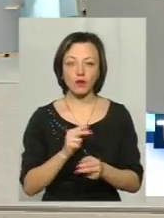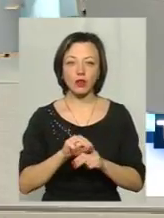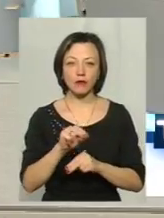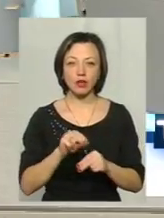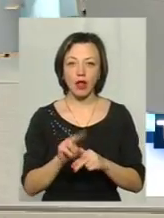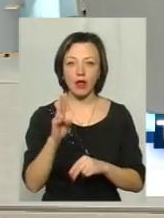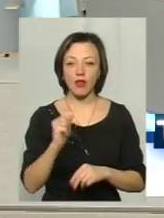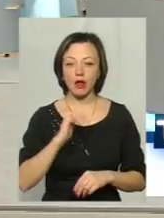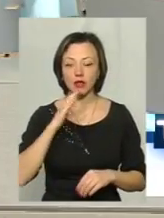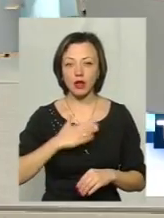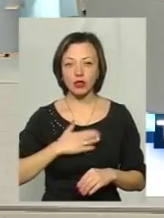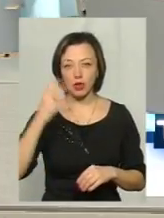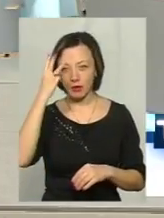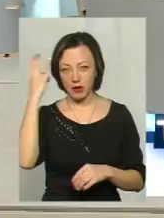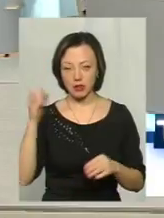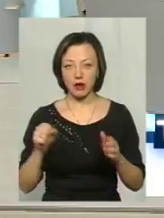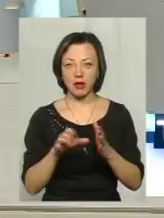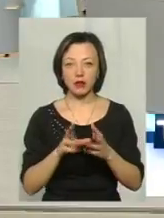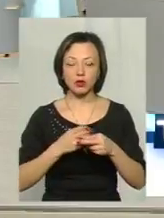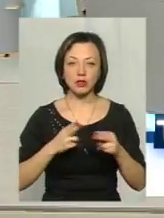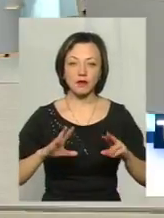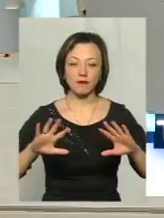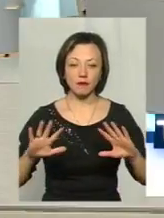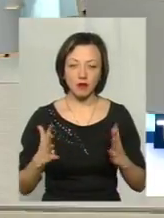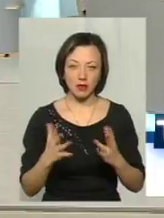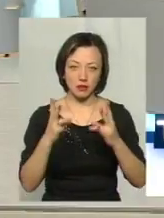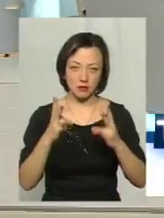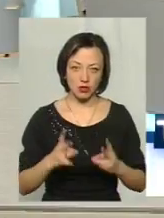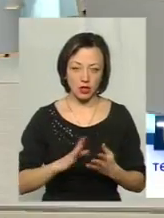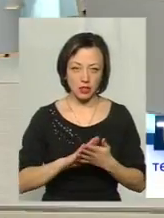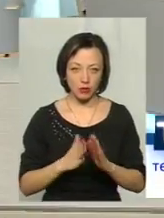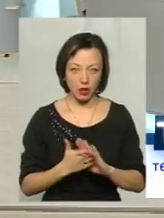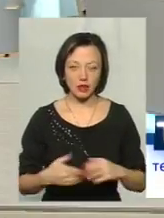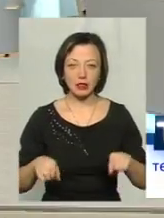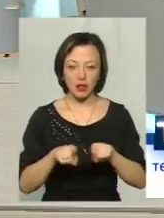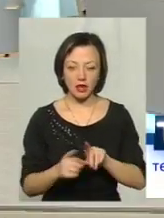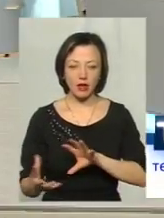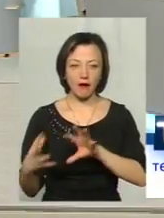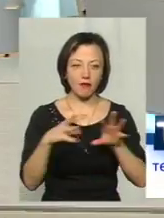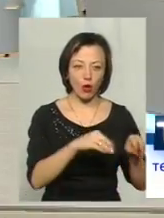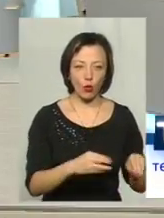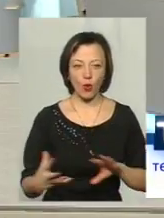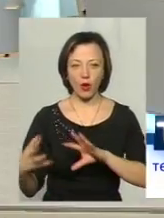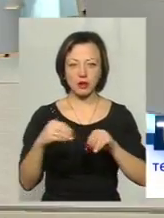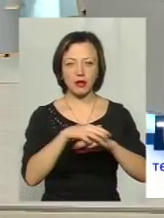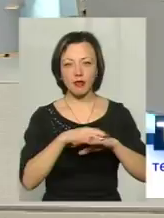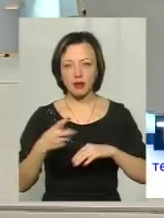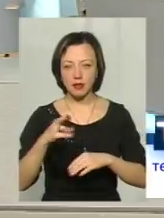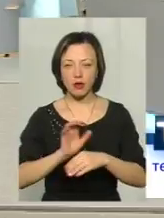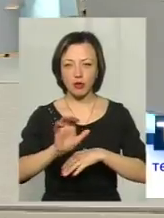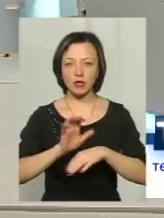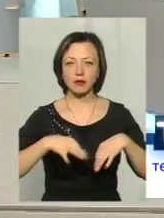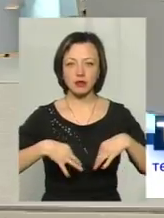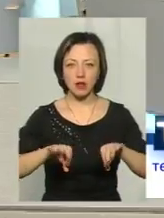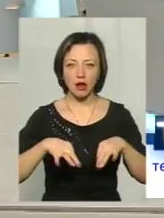на нашій Хмельницькій атомній електростанції в разі виникнення надзвичайної ситуації. Теж евакуація населення, подача автотранспорту